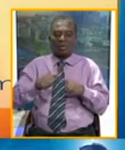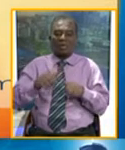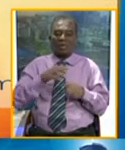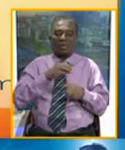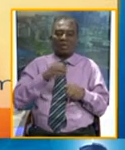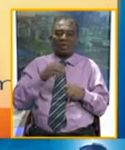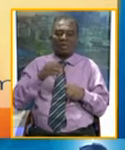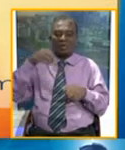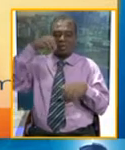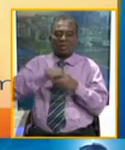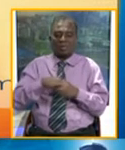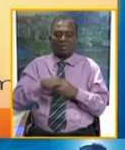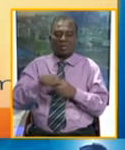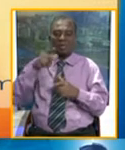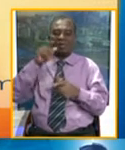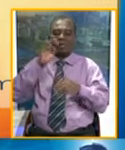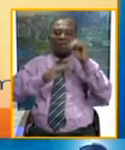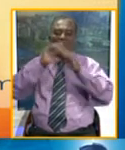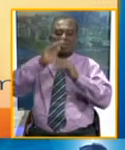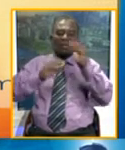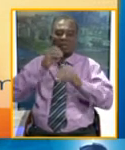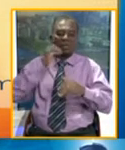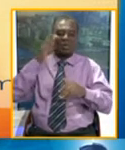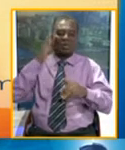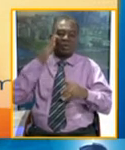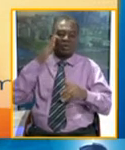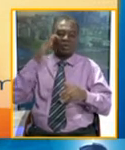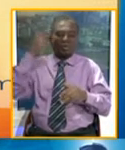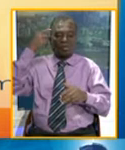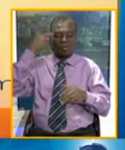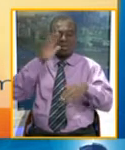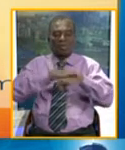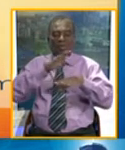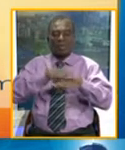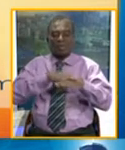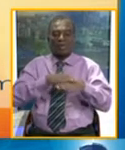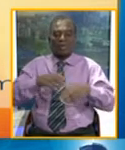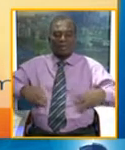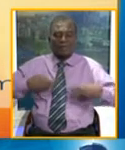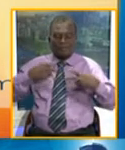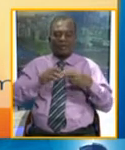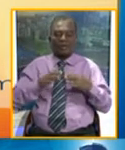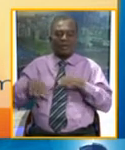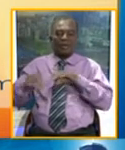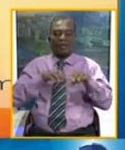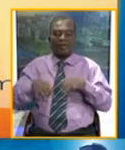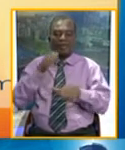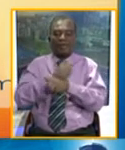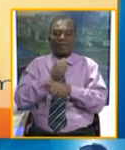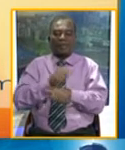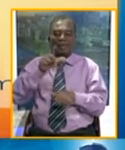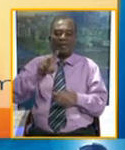d'incivisme dans le domaine de la construction immobilière à l'effet de préserver des vies humaines. Fait à Abidjan